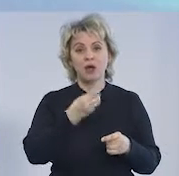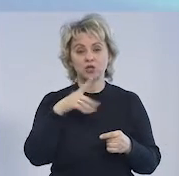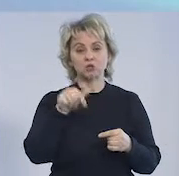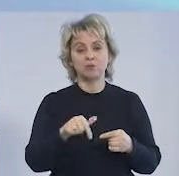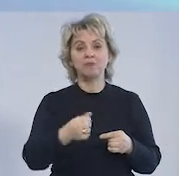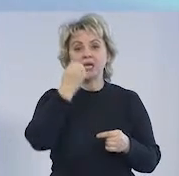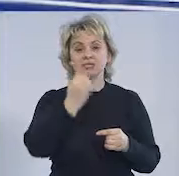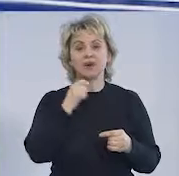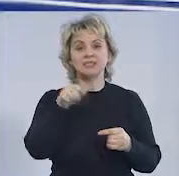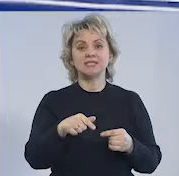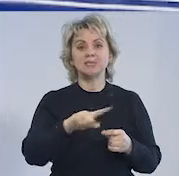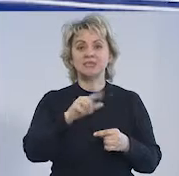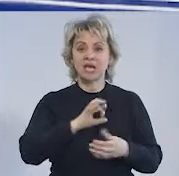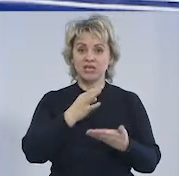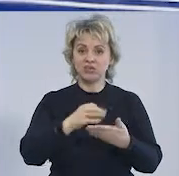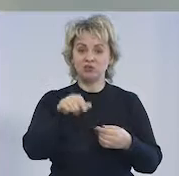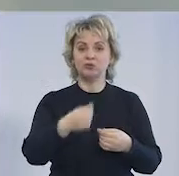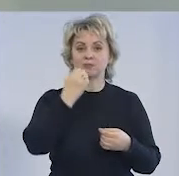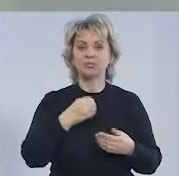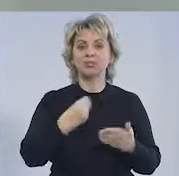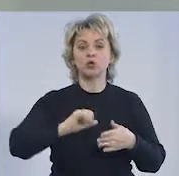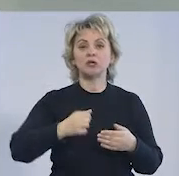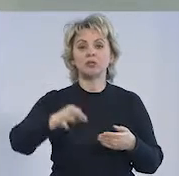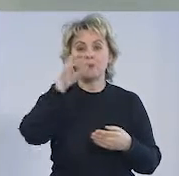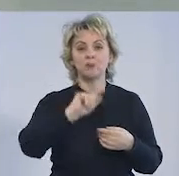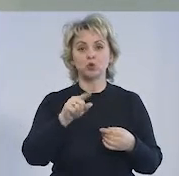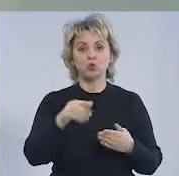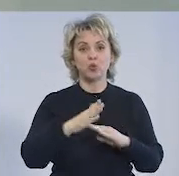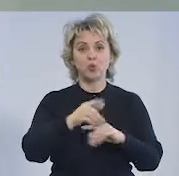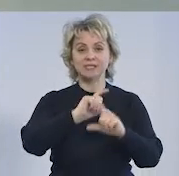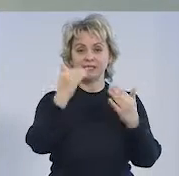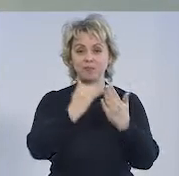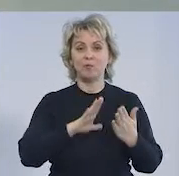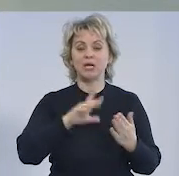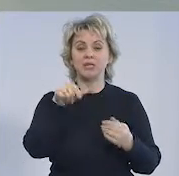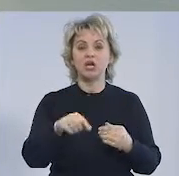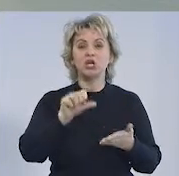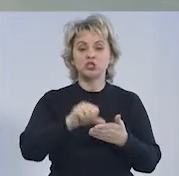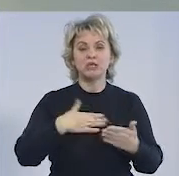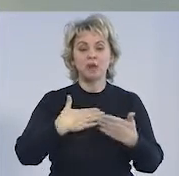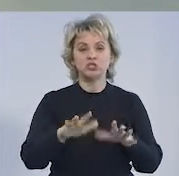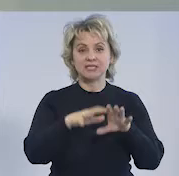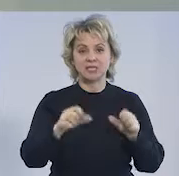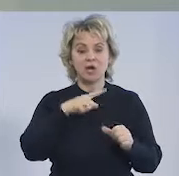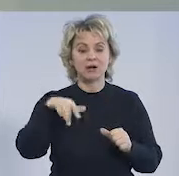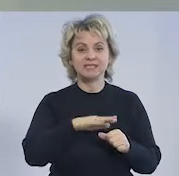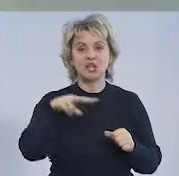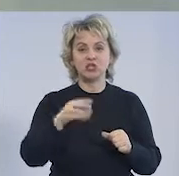Да. Спасибо, спасибо за интервью. Спасибо. Дорогие друзья, я напоминаю, что гостем программы сегодня стал член